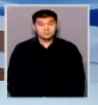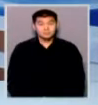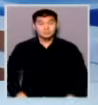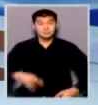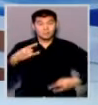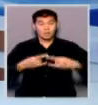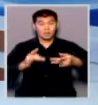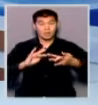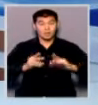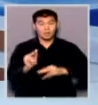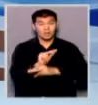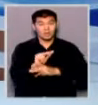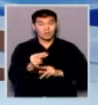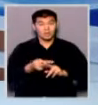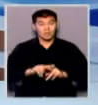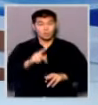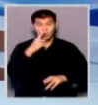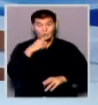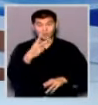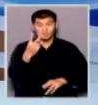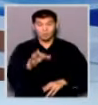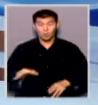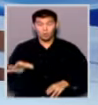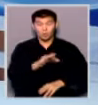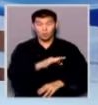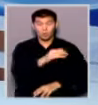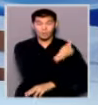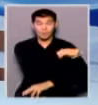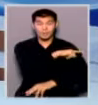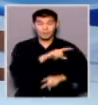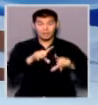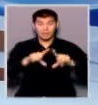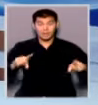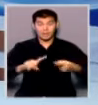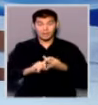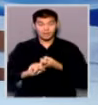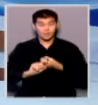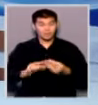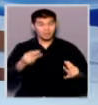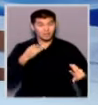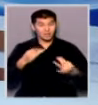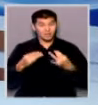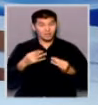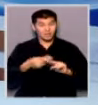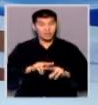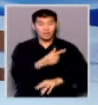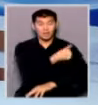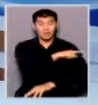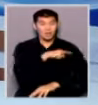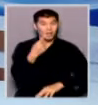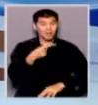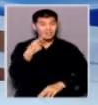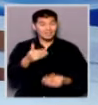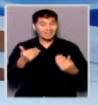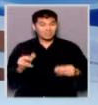Төлернамыздың онлайн емхана бағдарламасы нөмірі 2-ші облыстық аурухана мен тікелей байланысқа шықты. Дәрігерлердің айтуы бойынша қазір ем